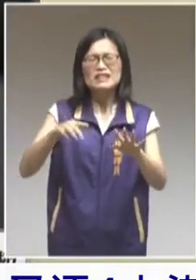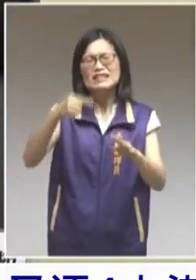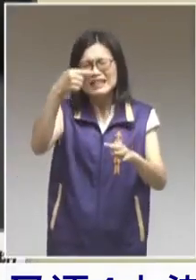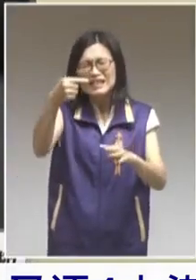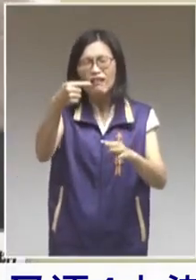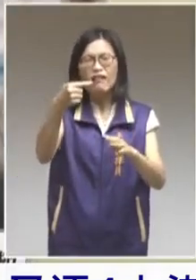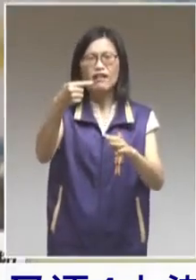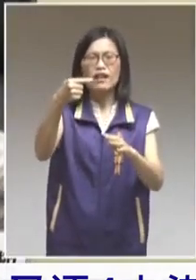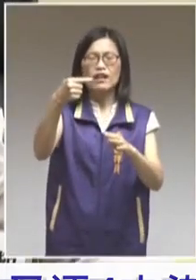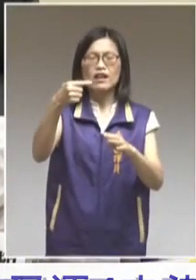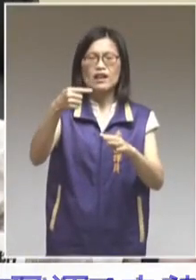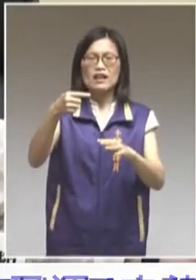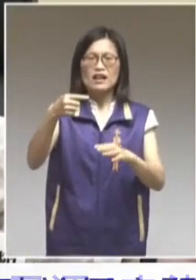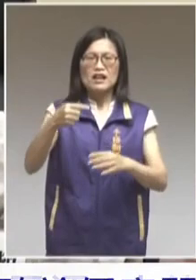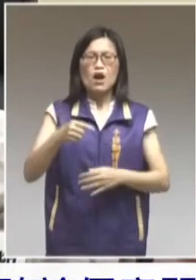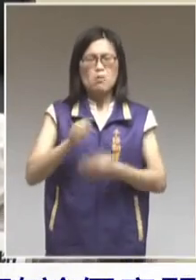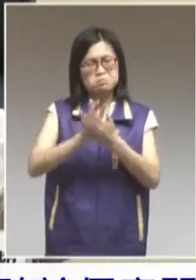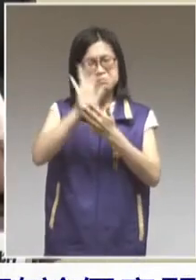性的状态。